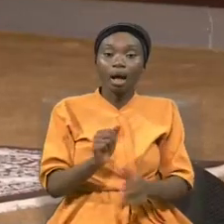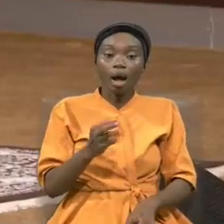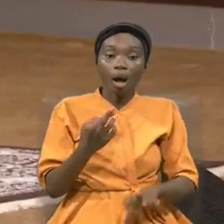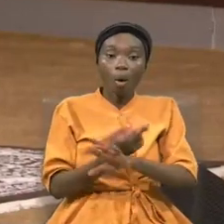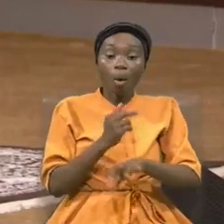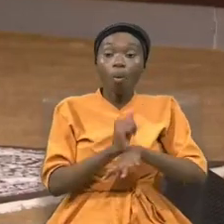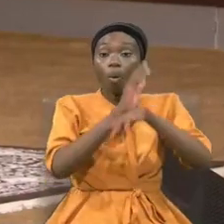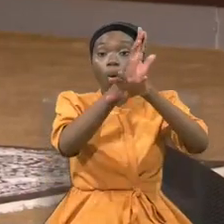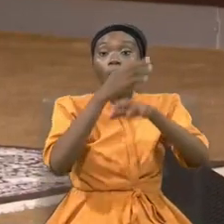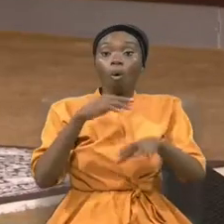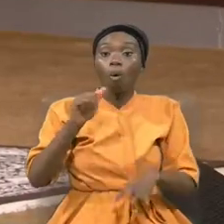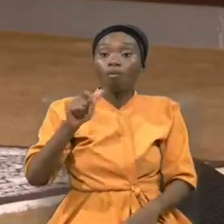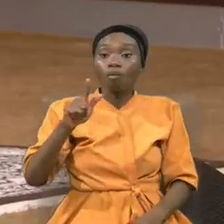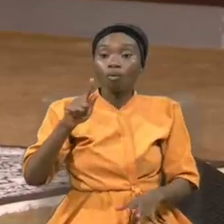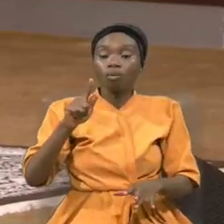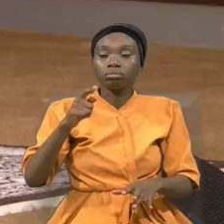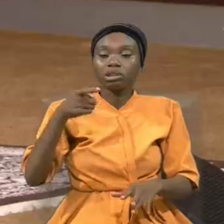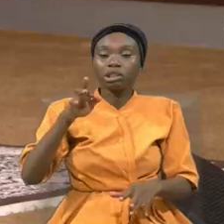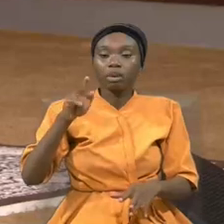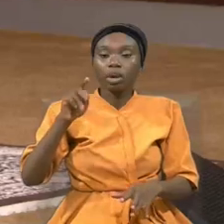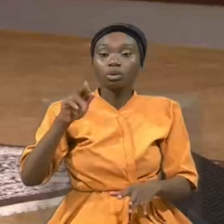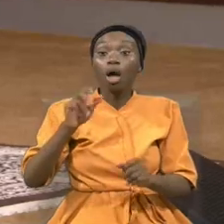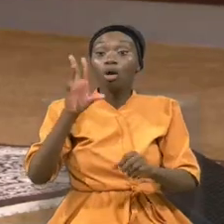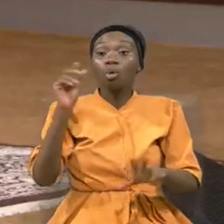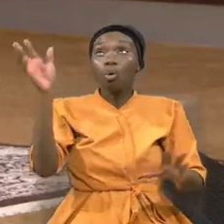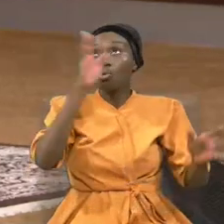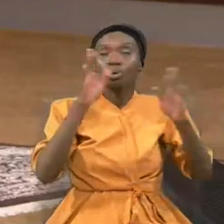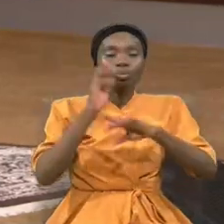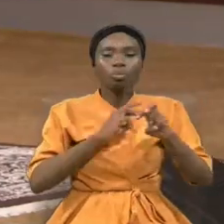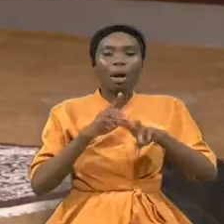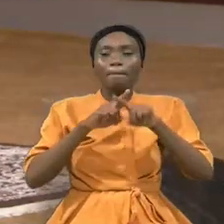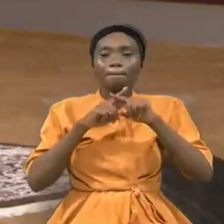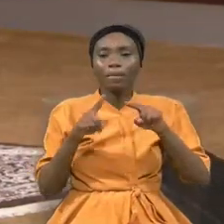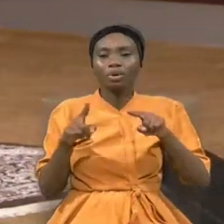d'autrefois se tient ferme comme le roc de